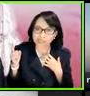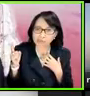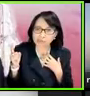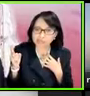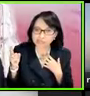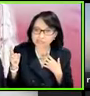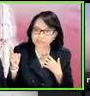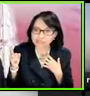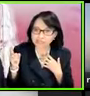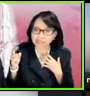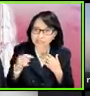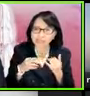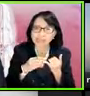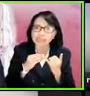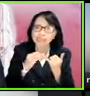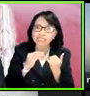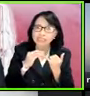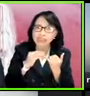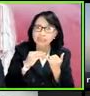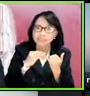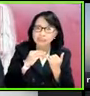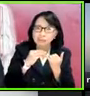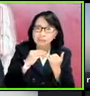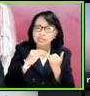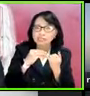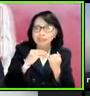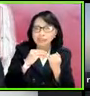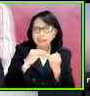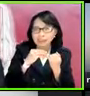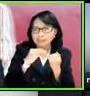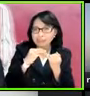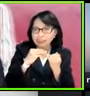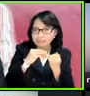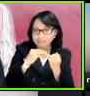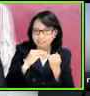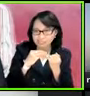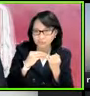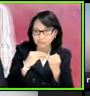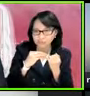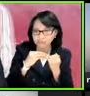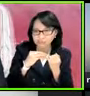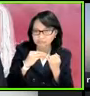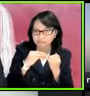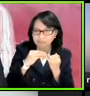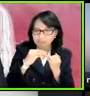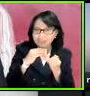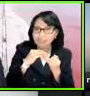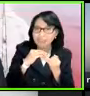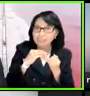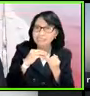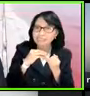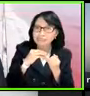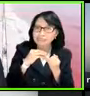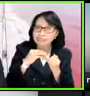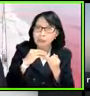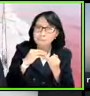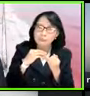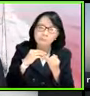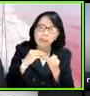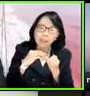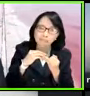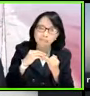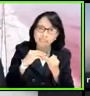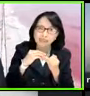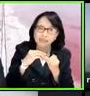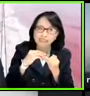pertama Karena kita mengenal rahasia Kristus karena kita